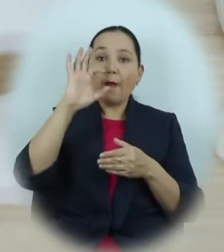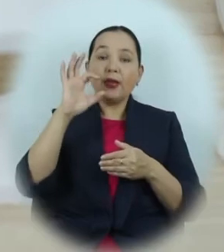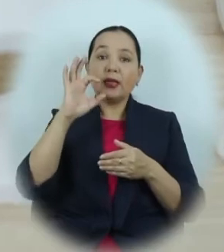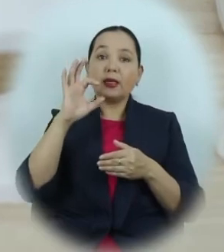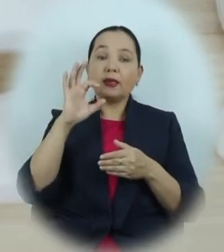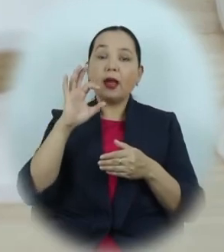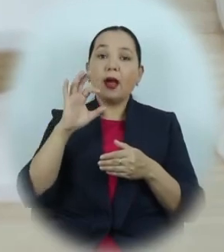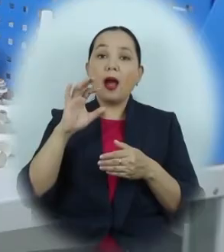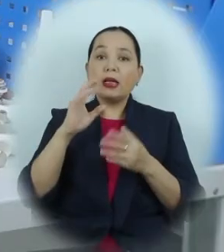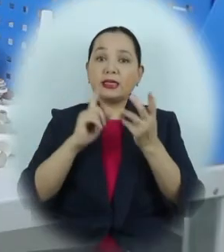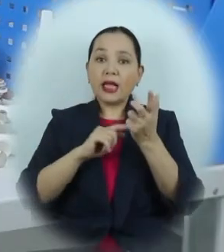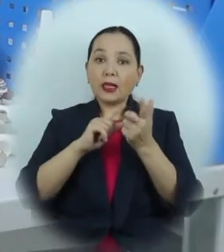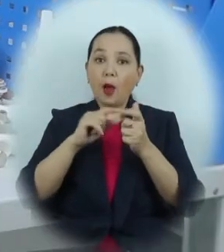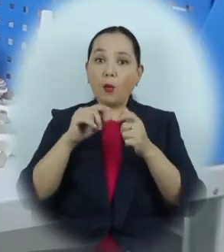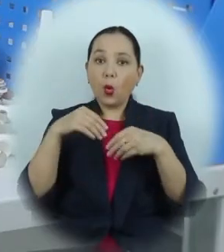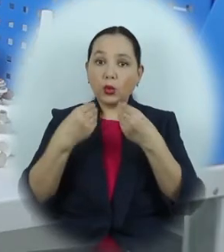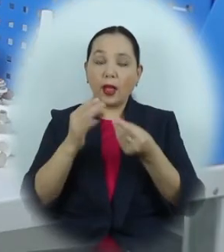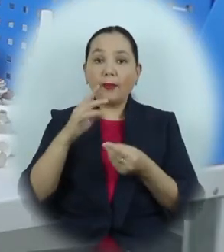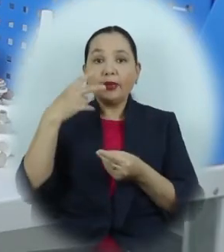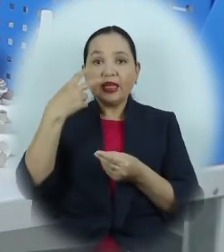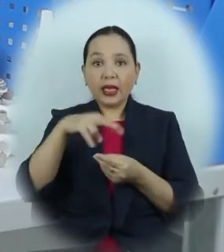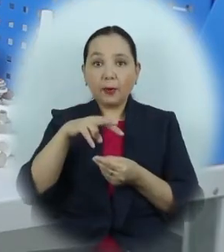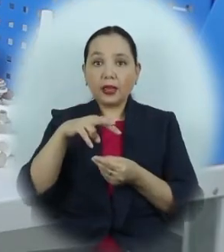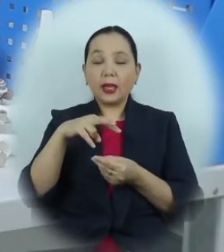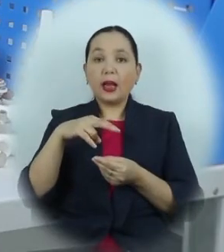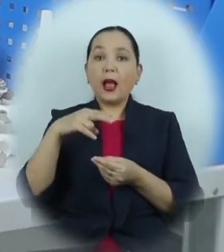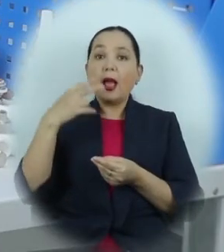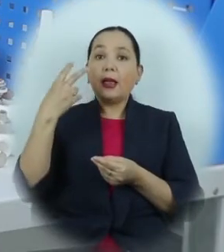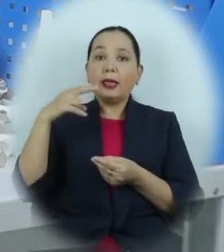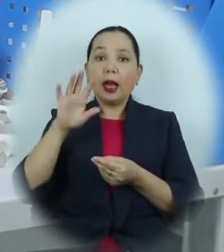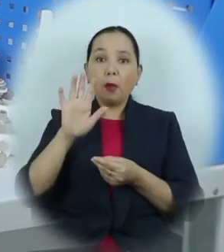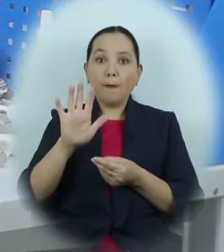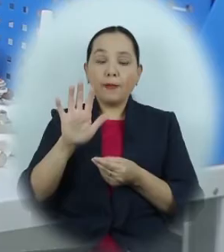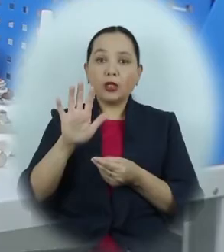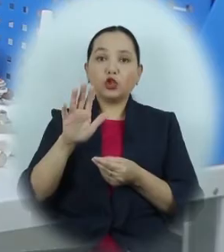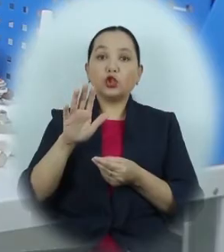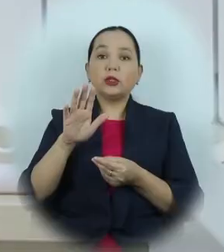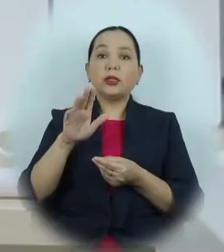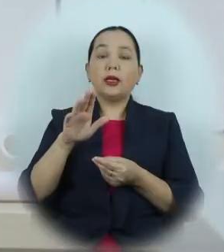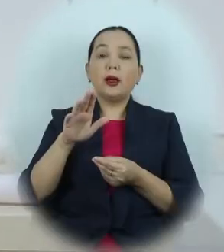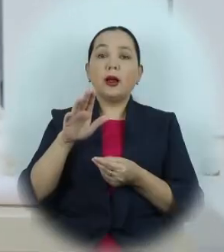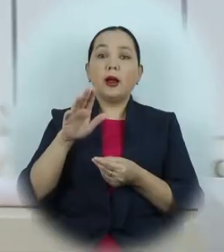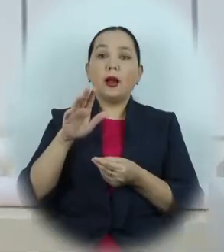sizlarga sanab o'taman. Turbalarimiz 20 talik, 25 diametrli,